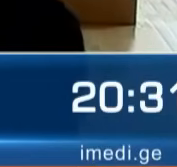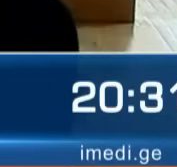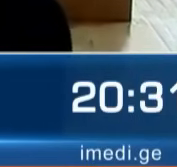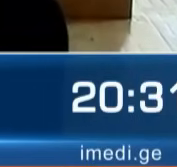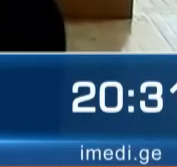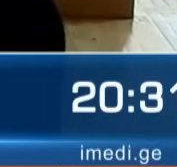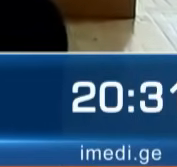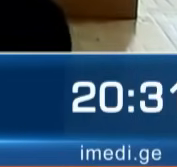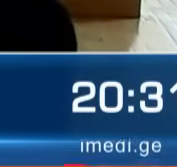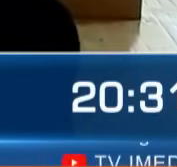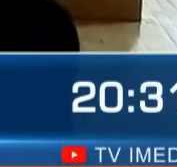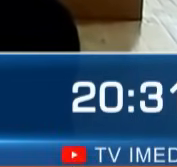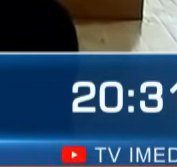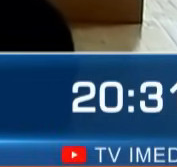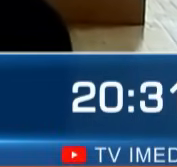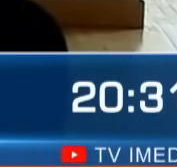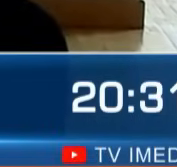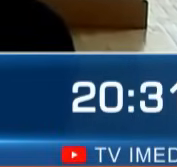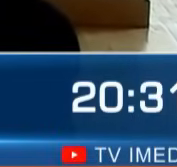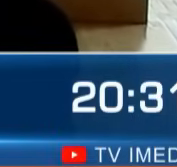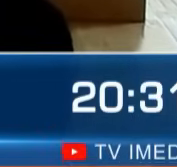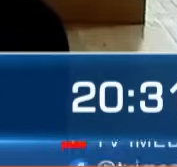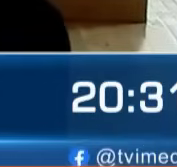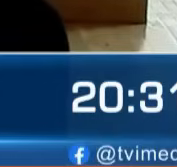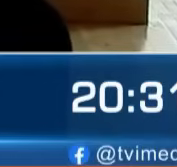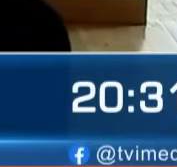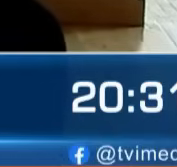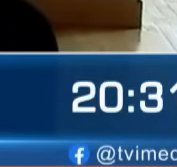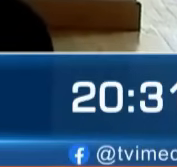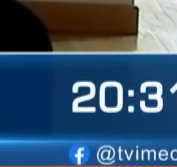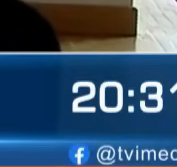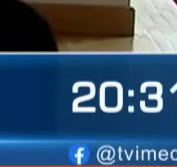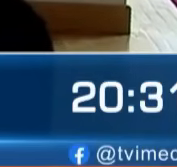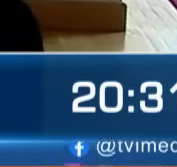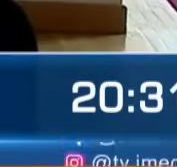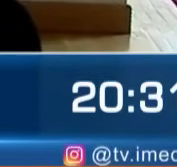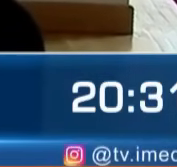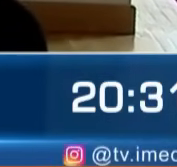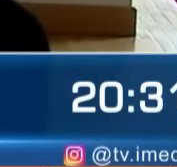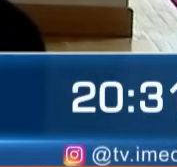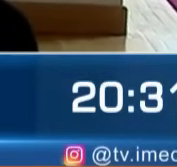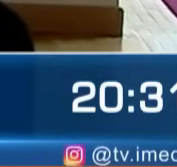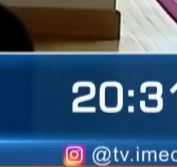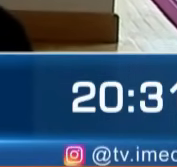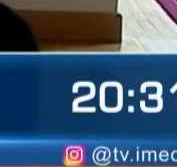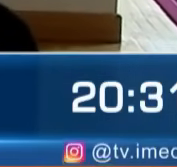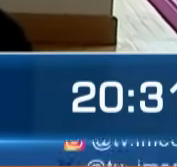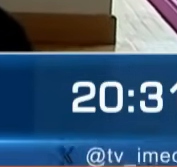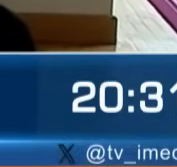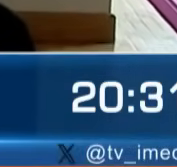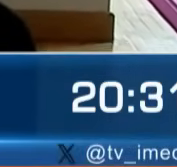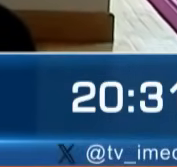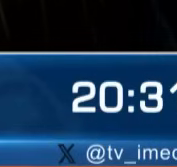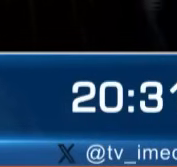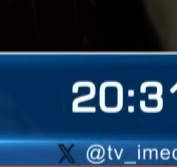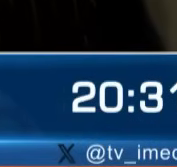რომელიც უპირველეს ყოვლისა საქართველოს ევროატლანტიკური მისწრაფებების რეალიზებას ითვალისწინებს. Ყველა ევროპული სახელმწიფო მზად არის მხარი